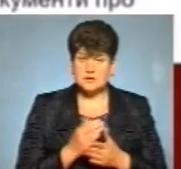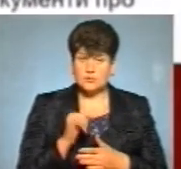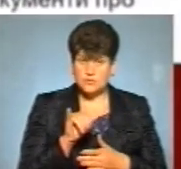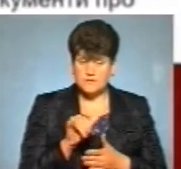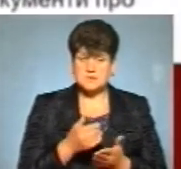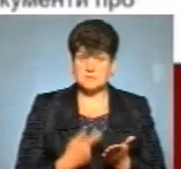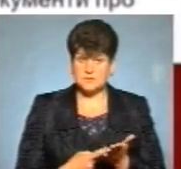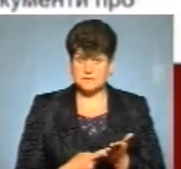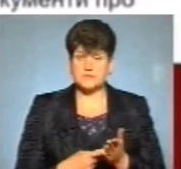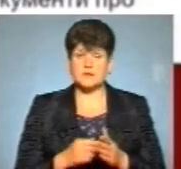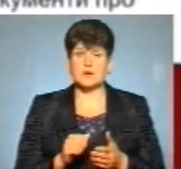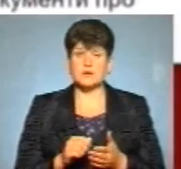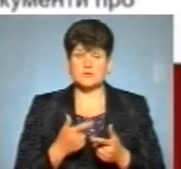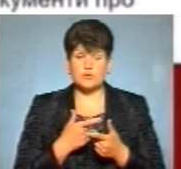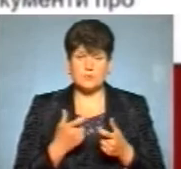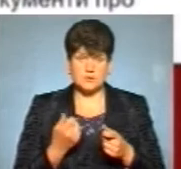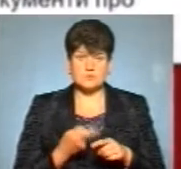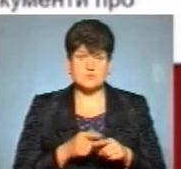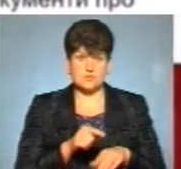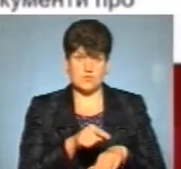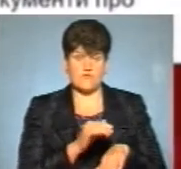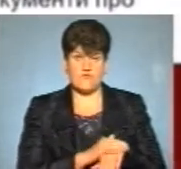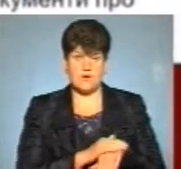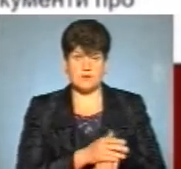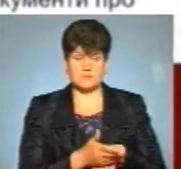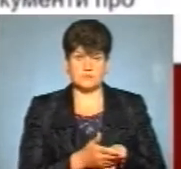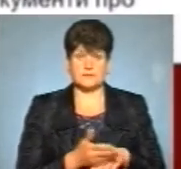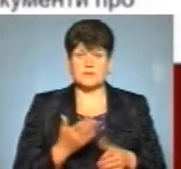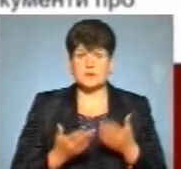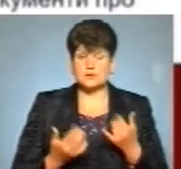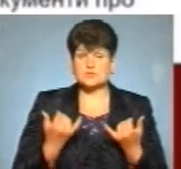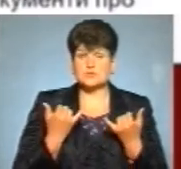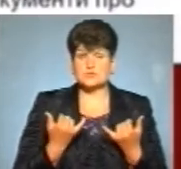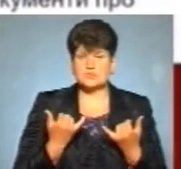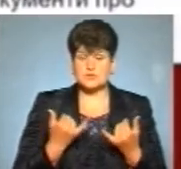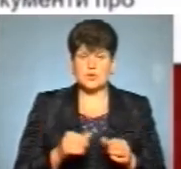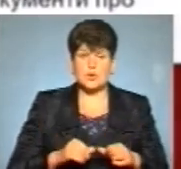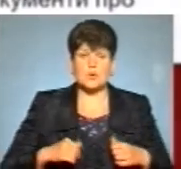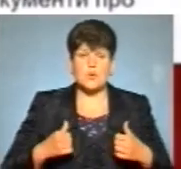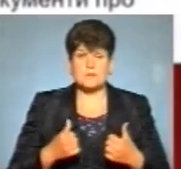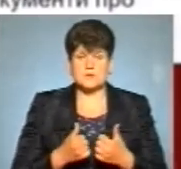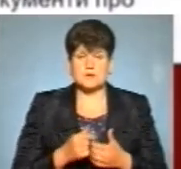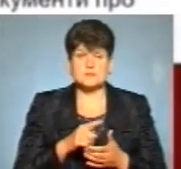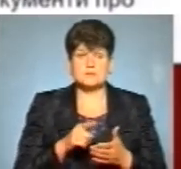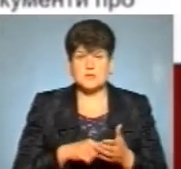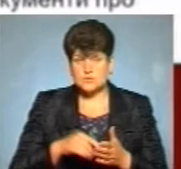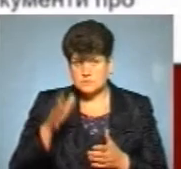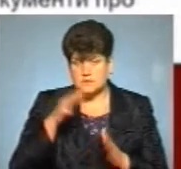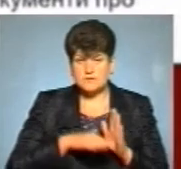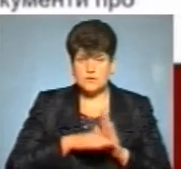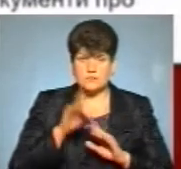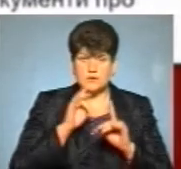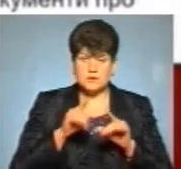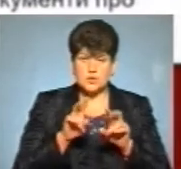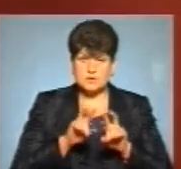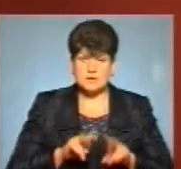підтверджена інформація достовірна стосовно цього факту? Якщо сьогодні комітет з питань освіти Верховної Ради